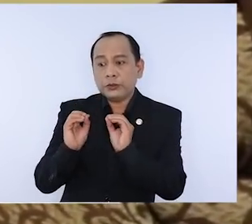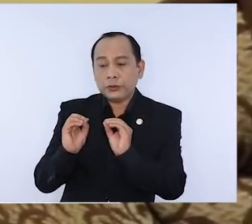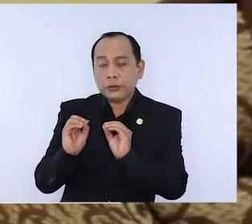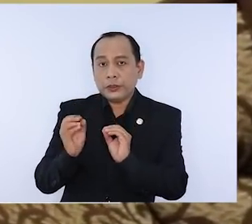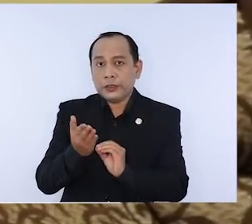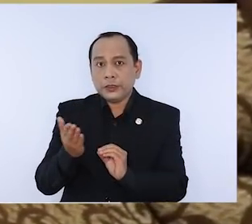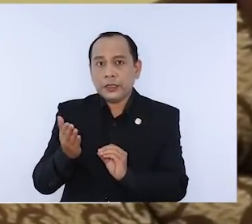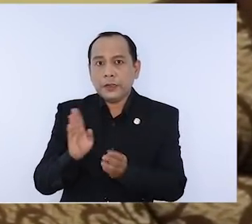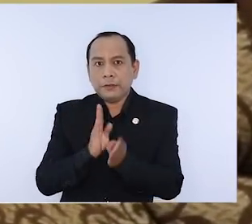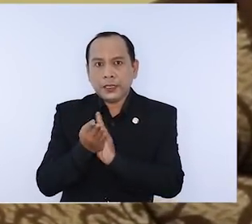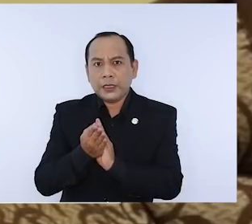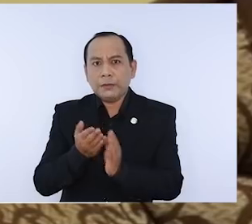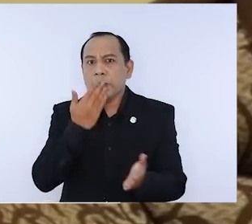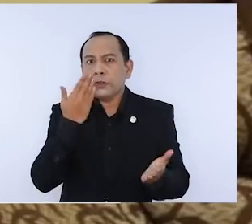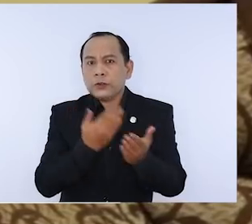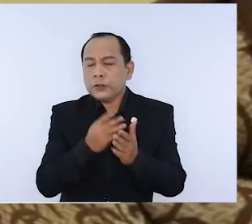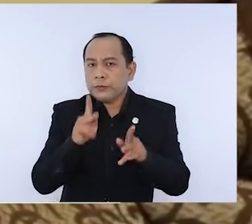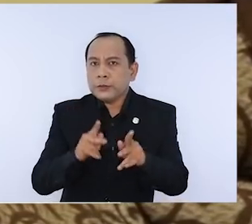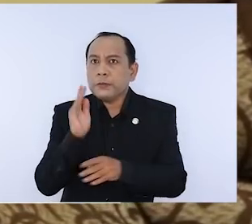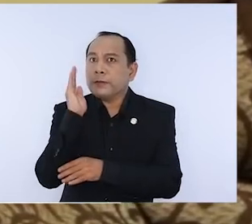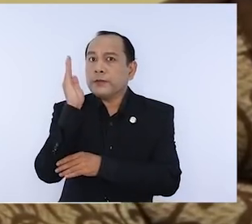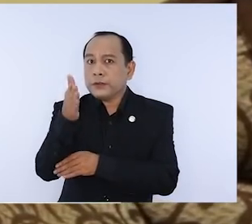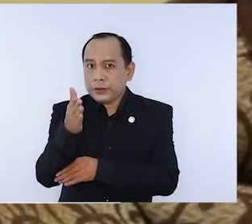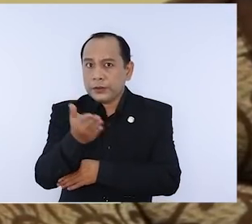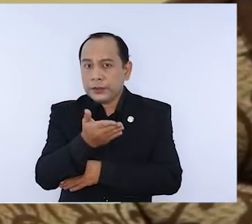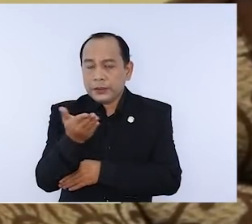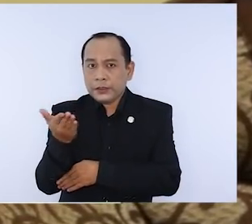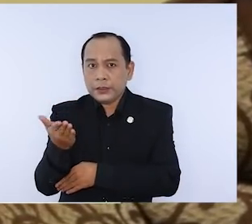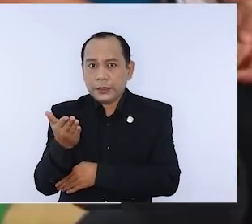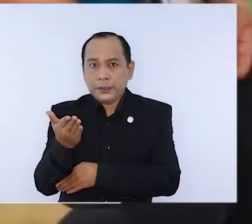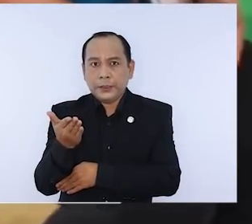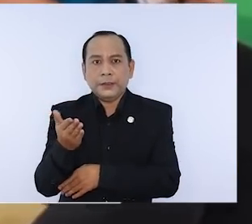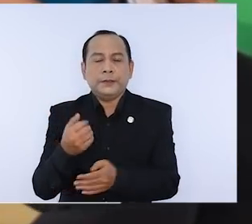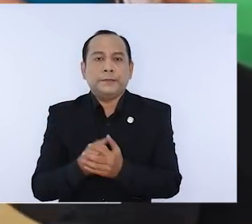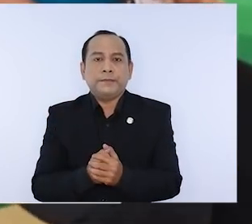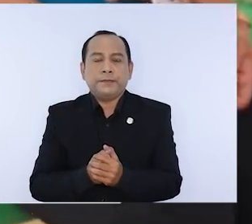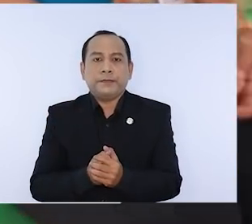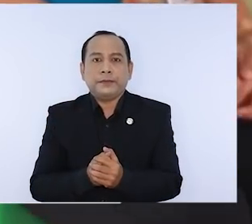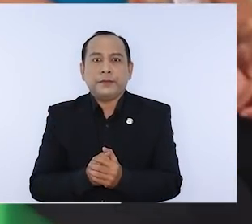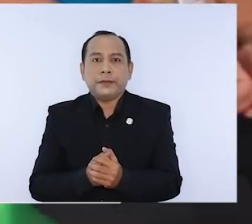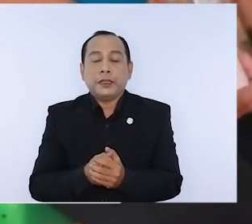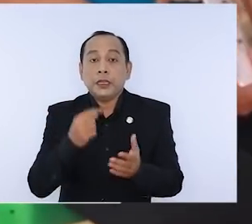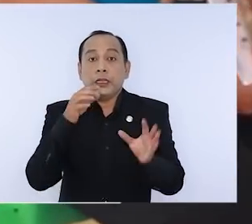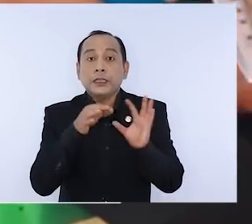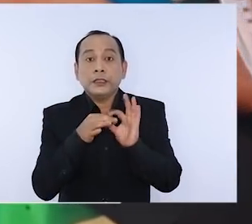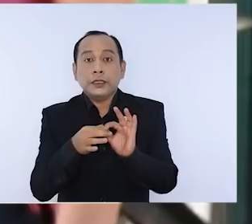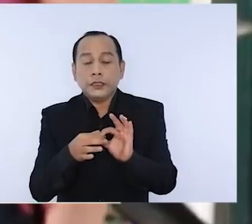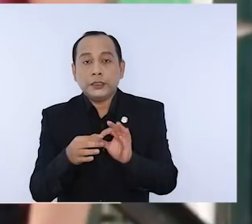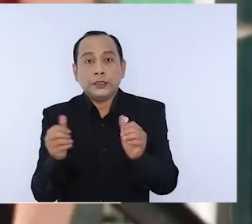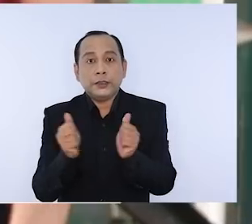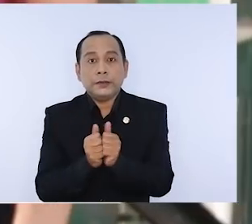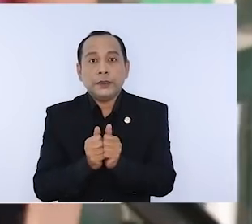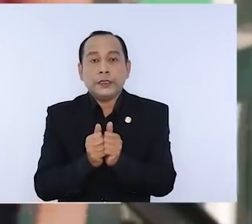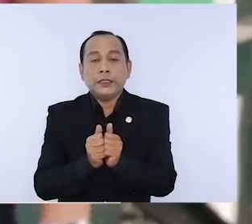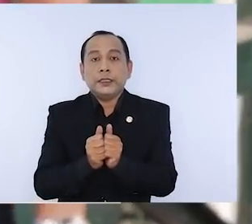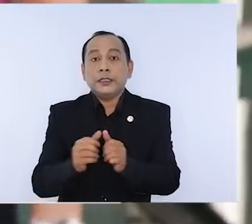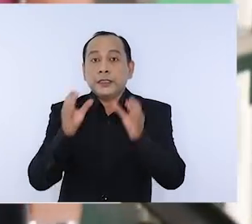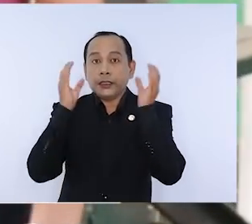na maging mabuting mamamayan sa hinaharap ng ating pong lingkungan. Ito ay kaugnay rin ng pagdiriwang